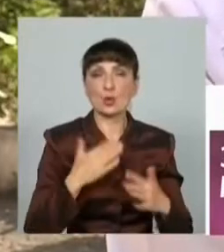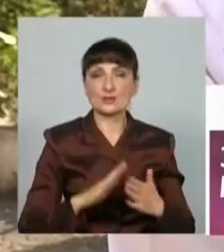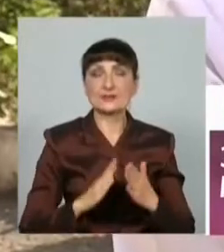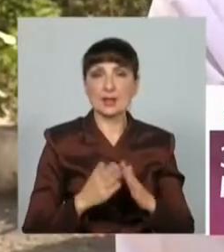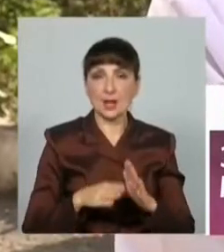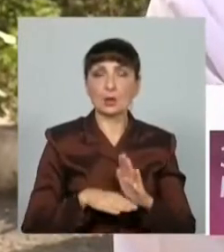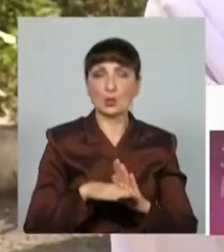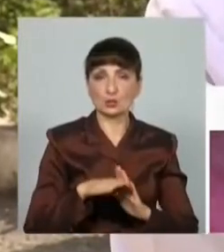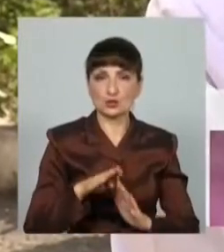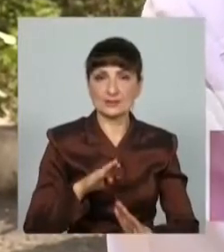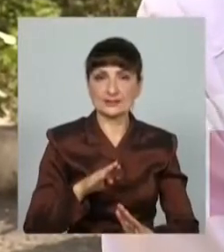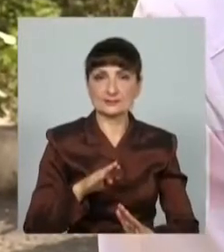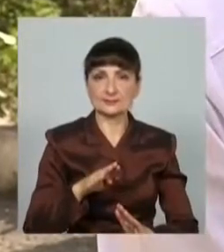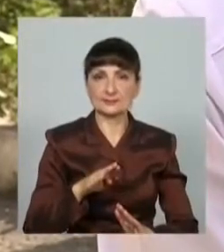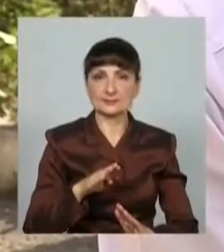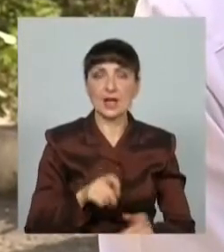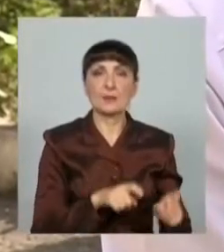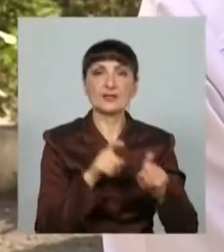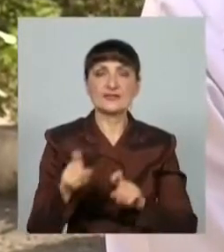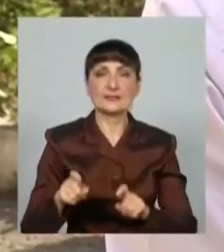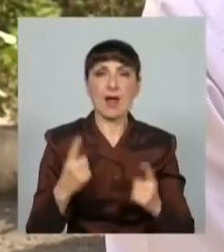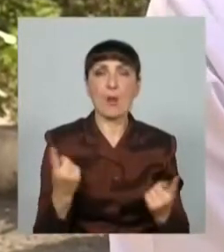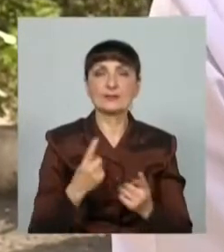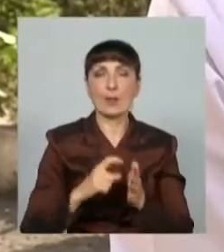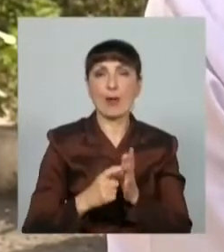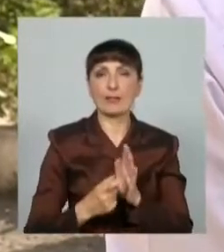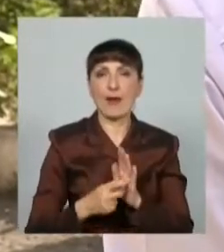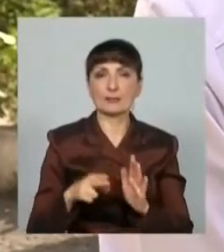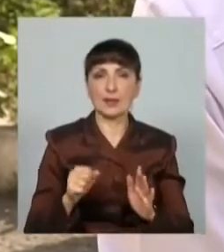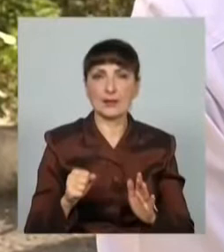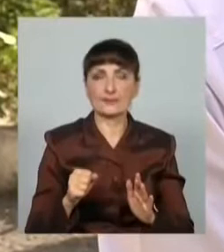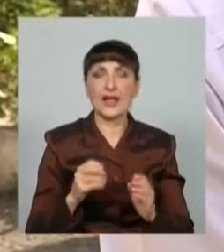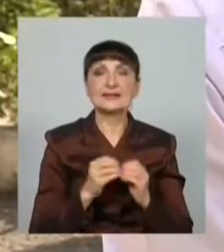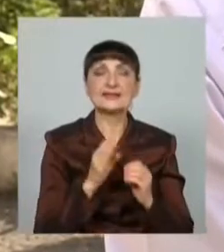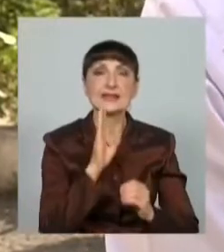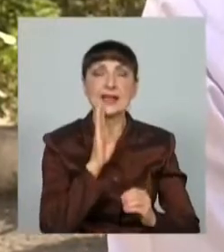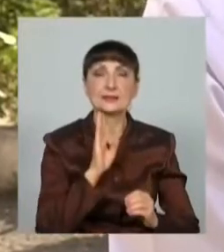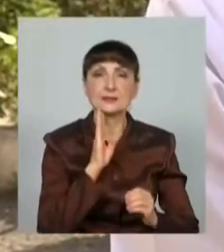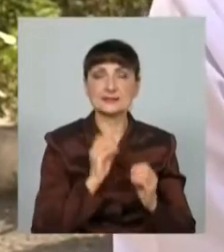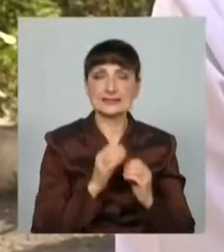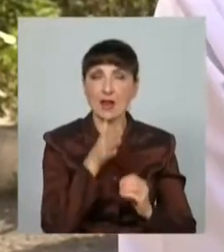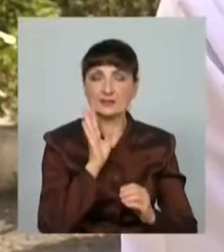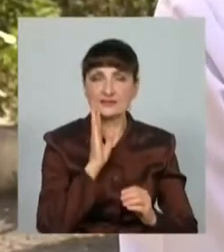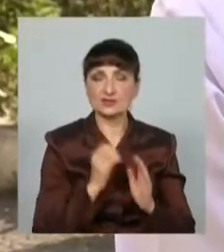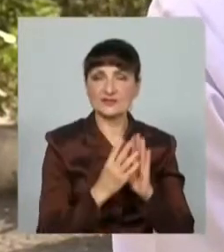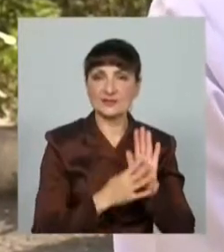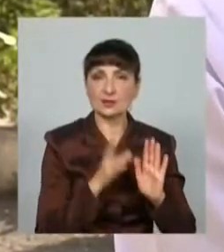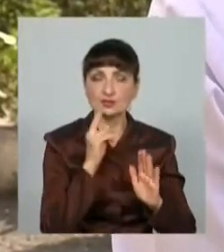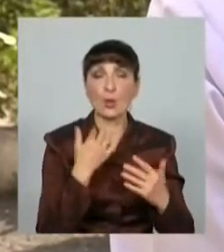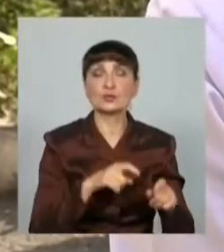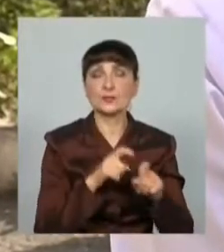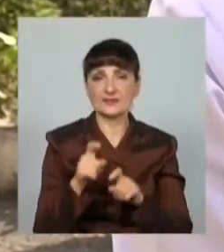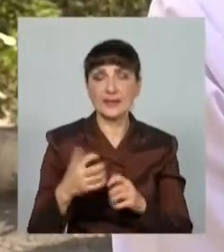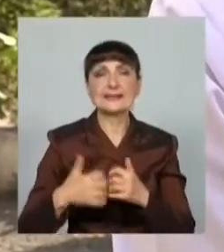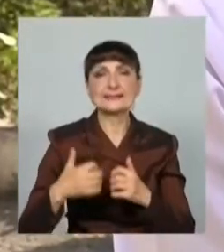состояние стабилизировалось, переведено в отделение профильное. 10-летняя девочка с 19 числа находится в отделении